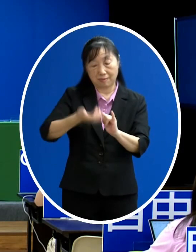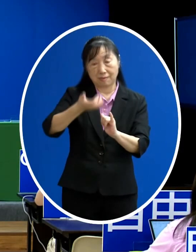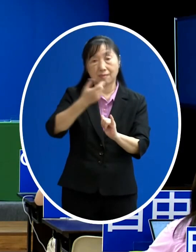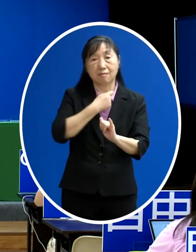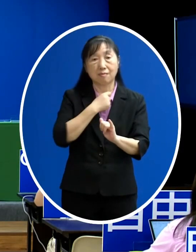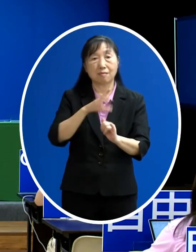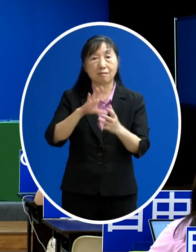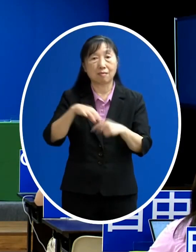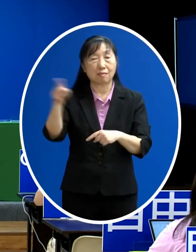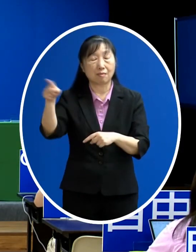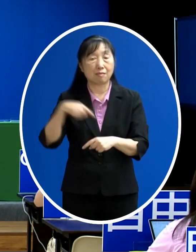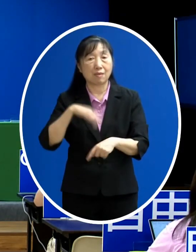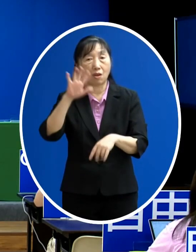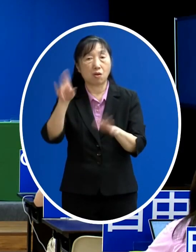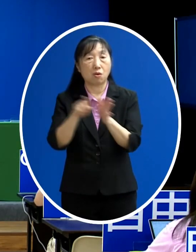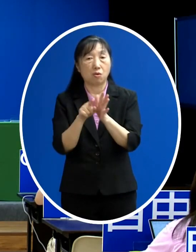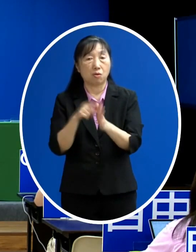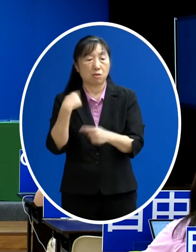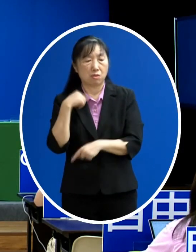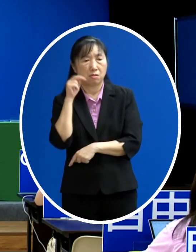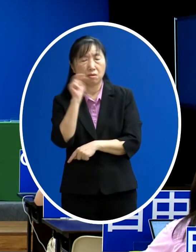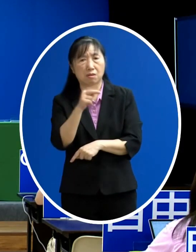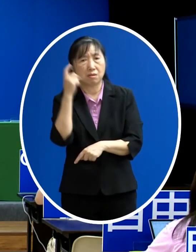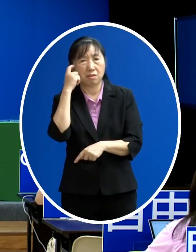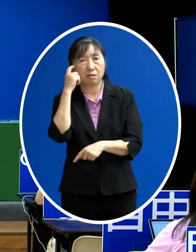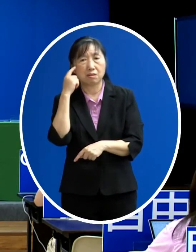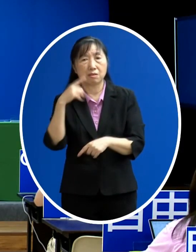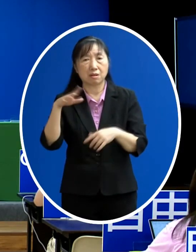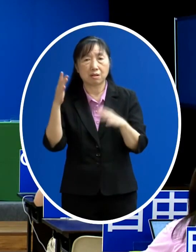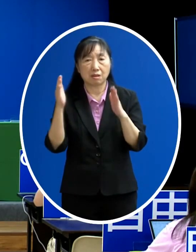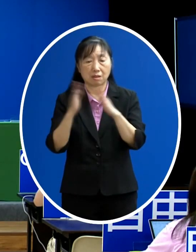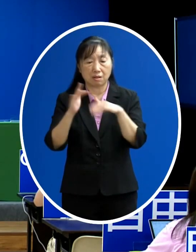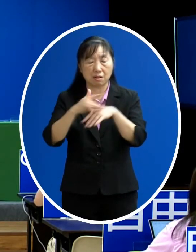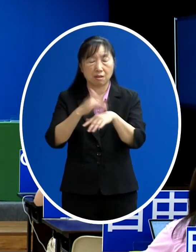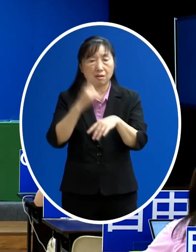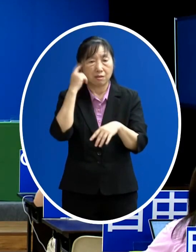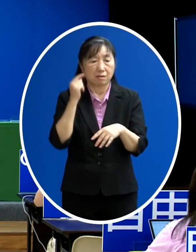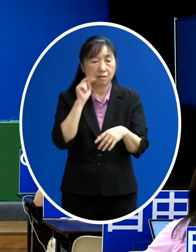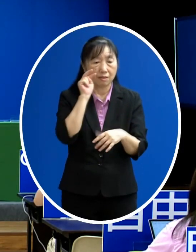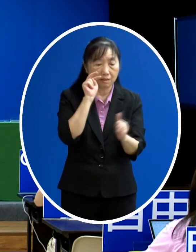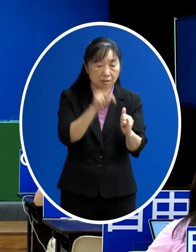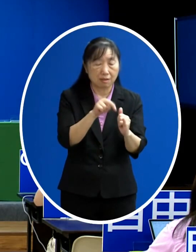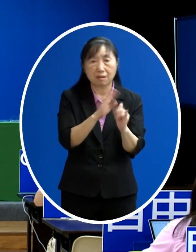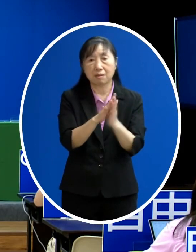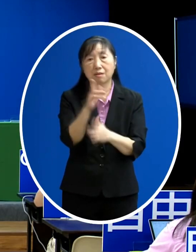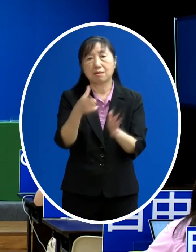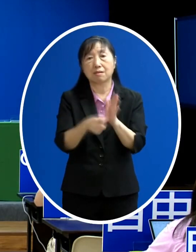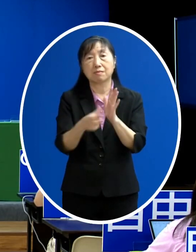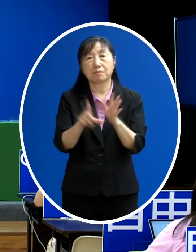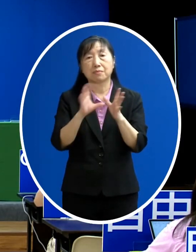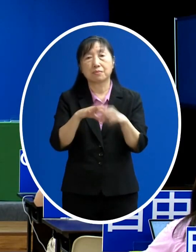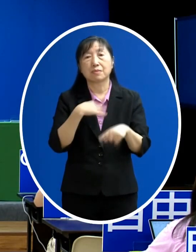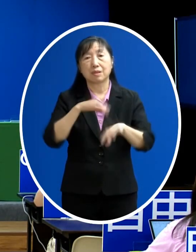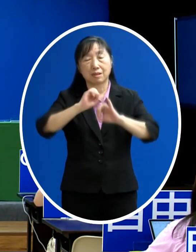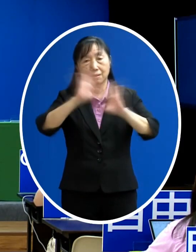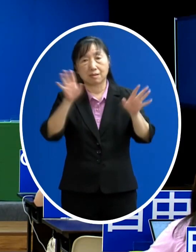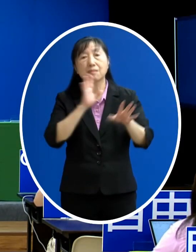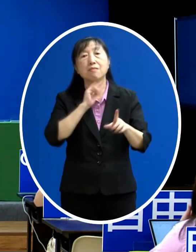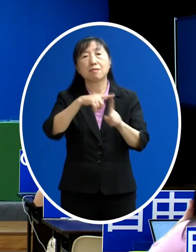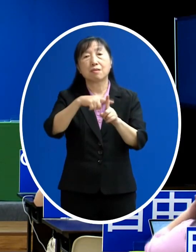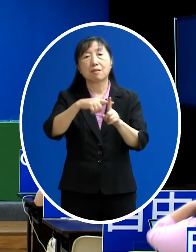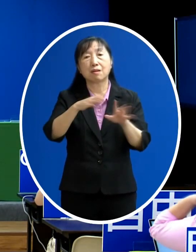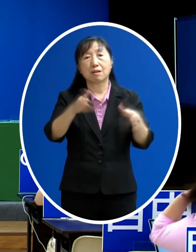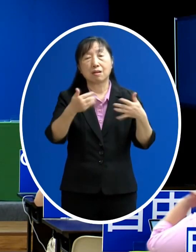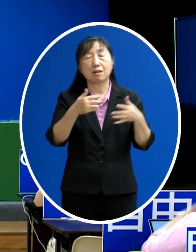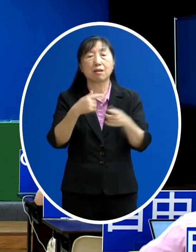长都会遗憾没有办法见到最后一面。想问说，目前我们已经开放跟病毒共存，又大多是轻症无症状，然后有医师也认为这个